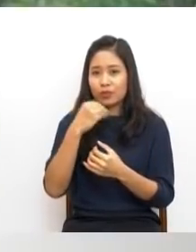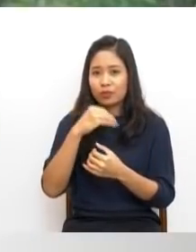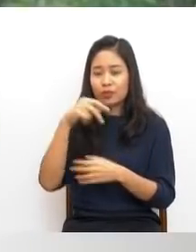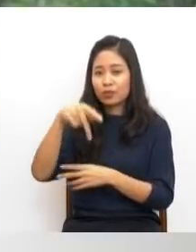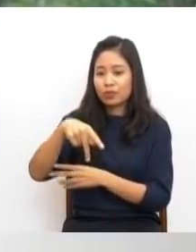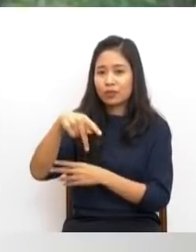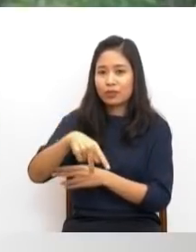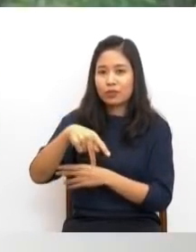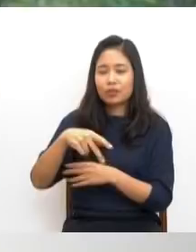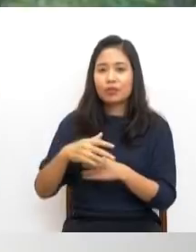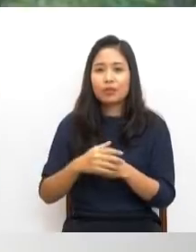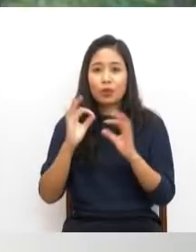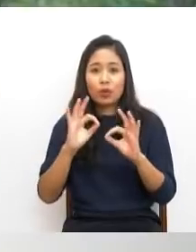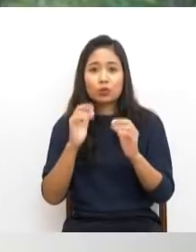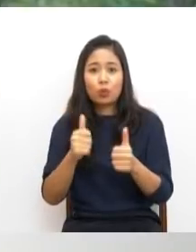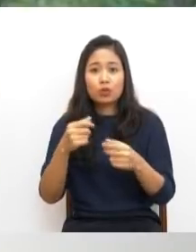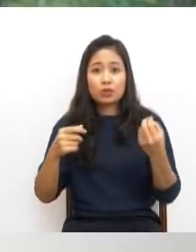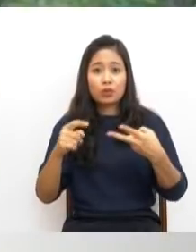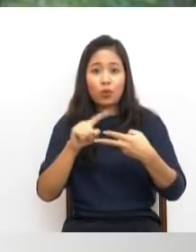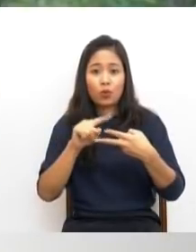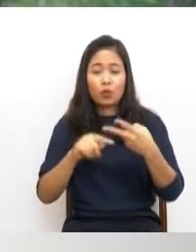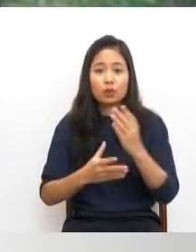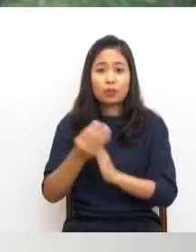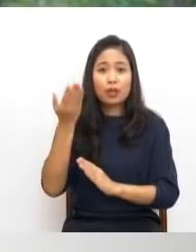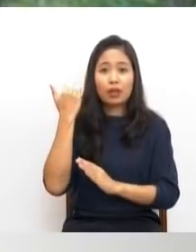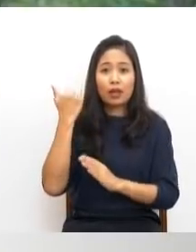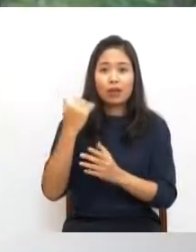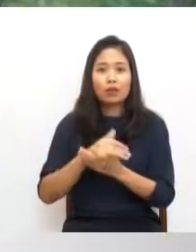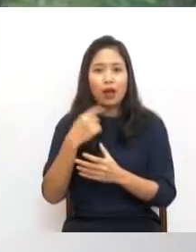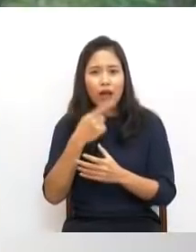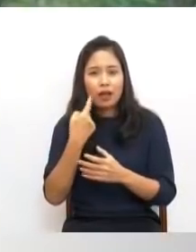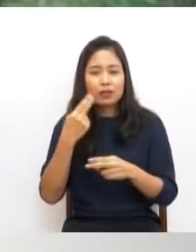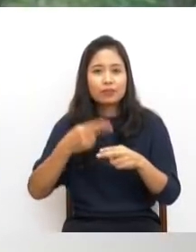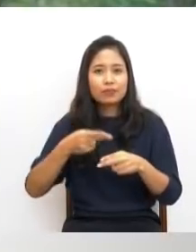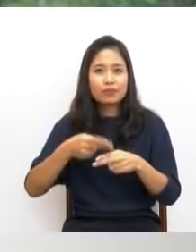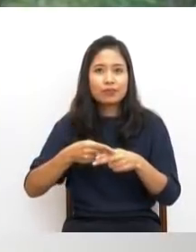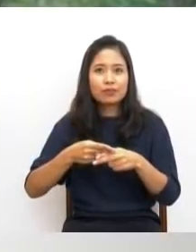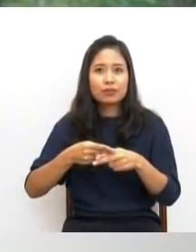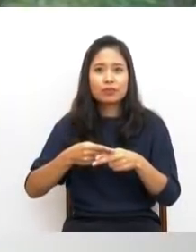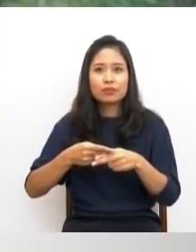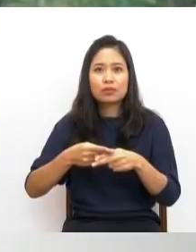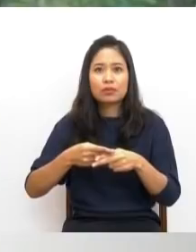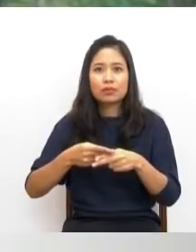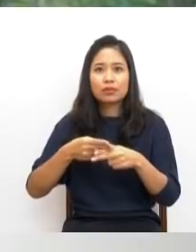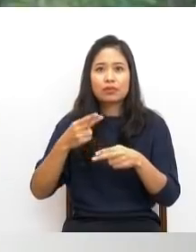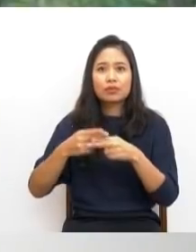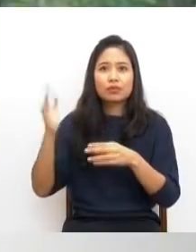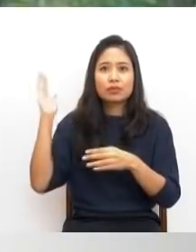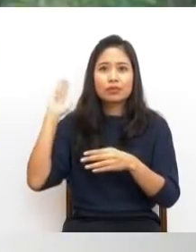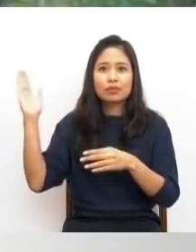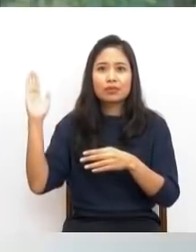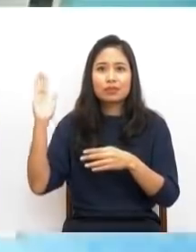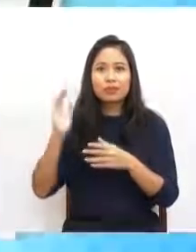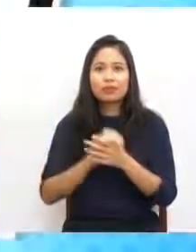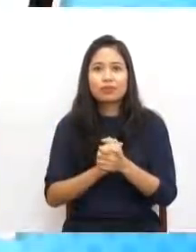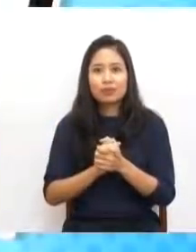เรานะคะสำหรับผู้โชคดี2ท่านจากสัปดาห์ที่แล้วค่ะนั่นก็คือคุณอัครพลนะคะคำกองค่ะและ